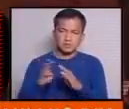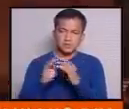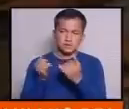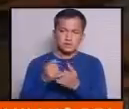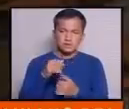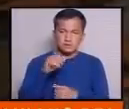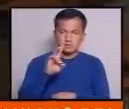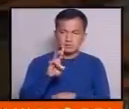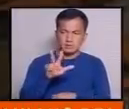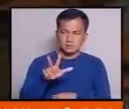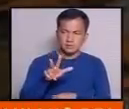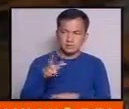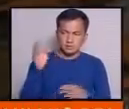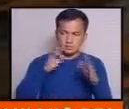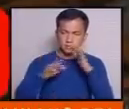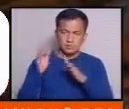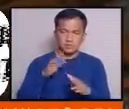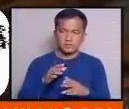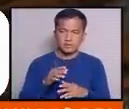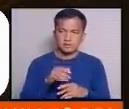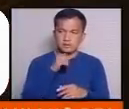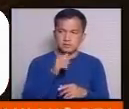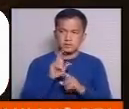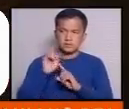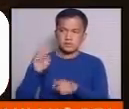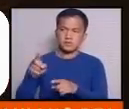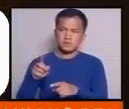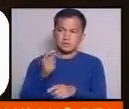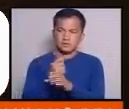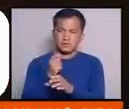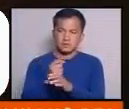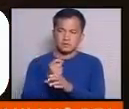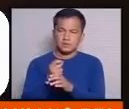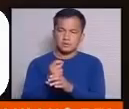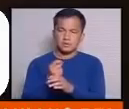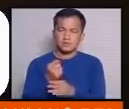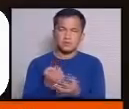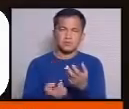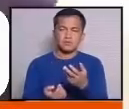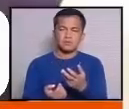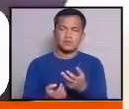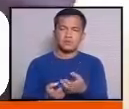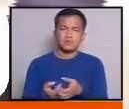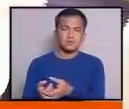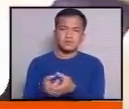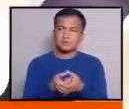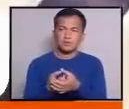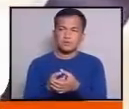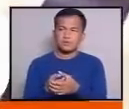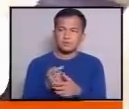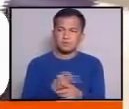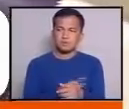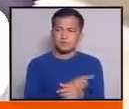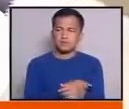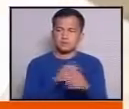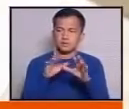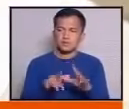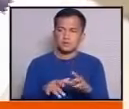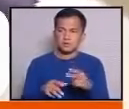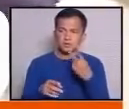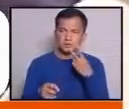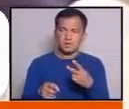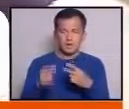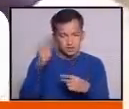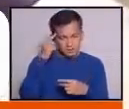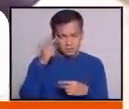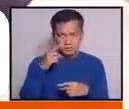73. Ang problema, hindi agad nakarating ang mga truck ng bumbero. Malakas ang ulan, baha, naka-live video kami. Akala